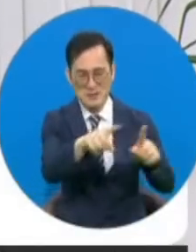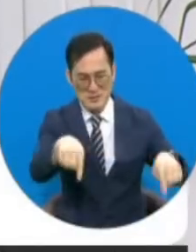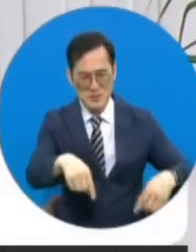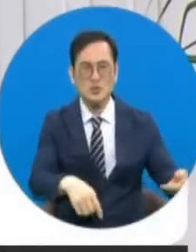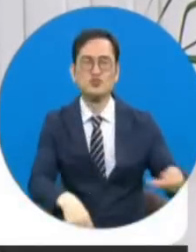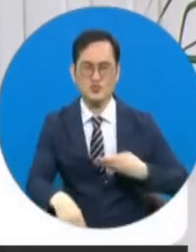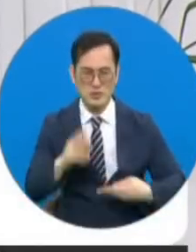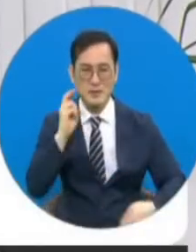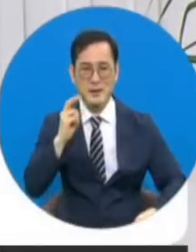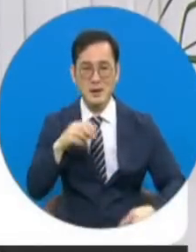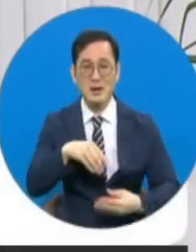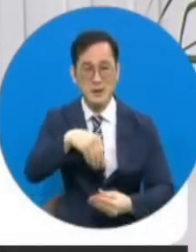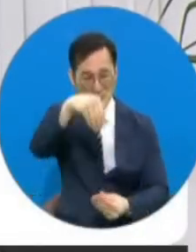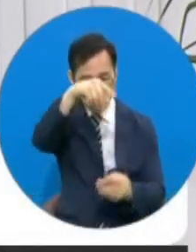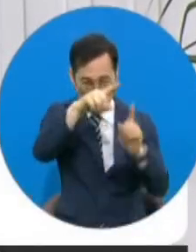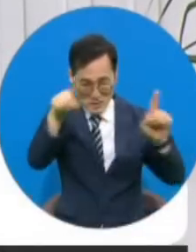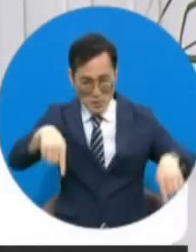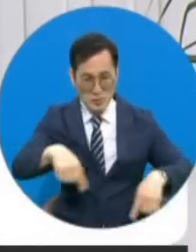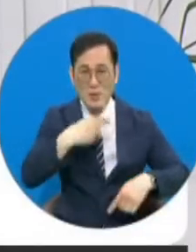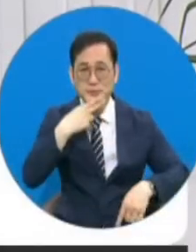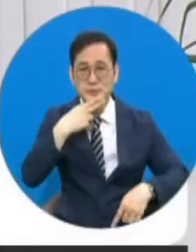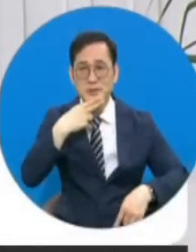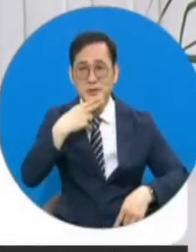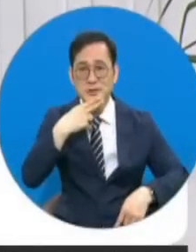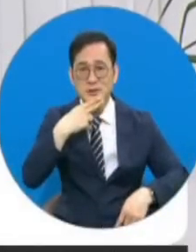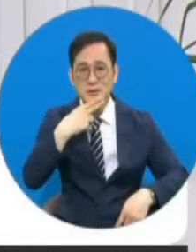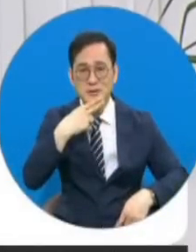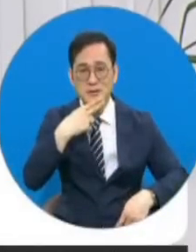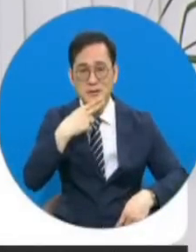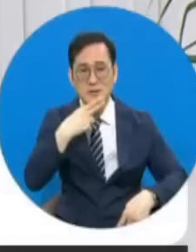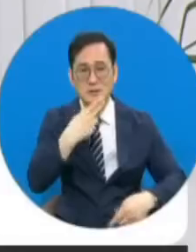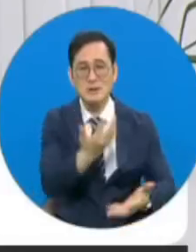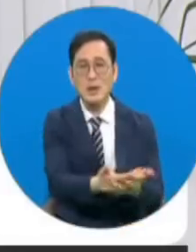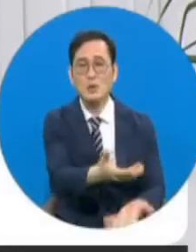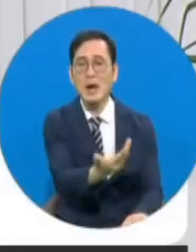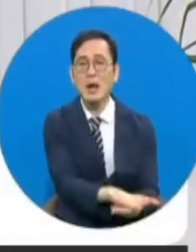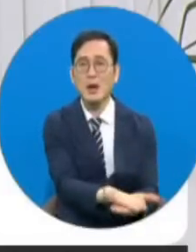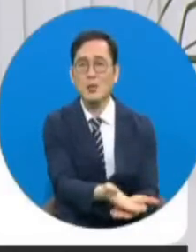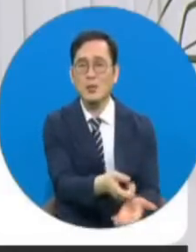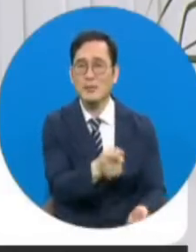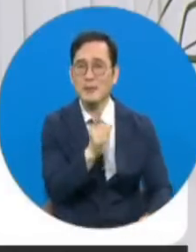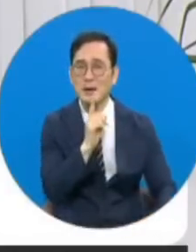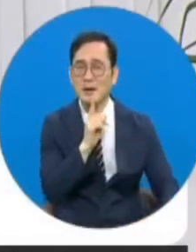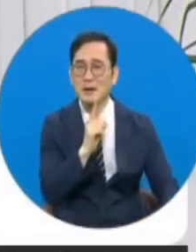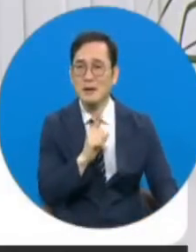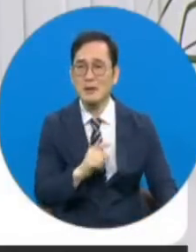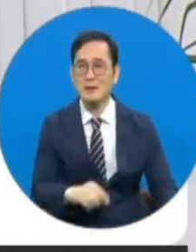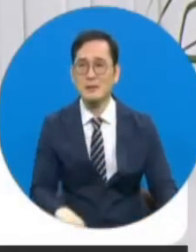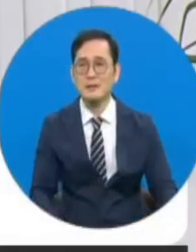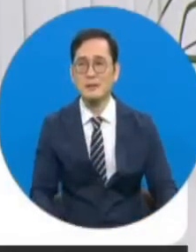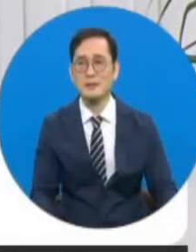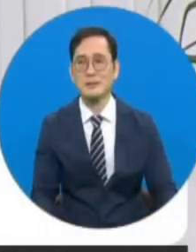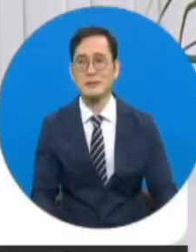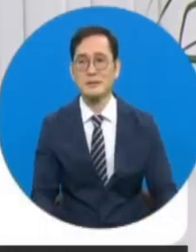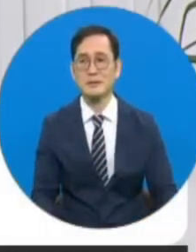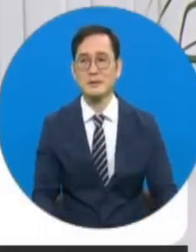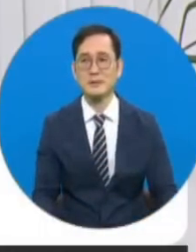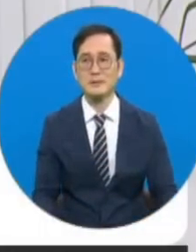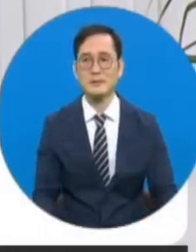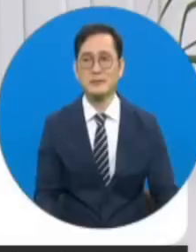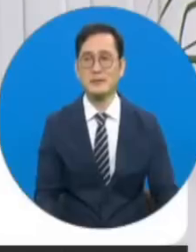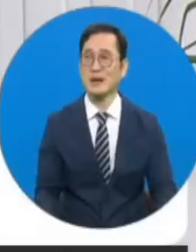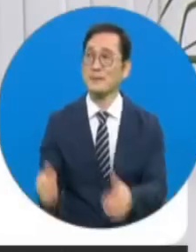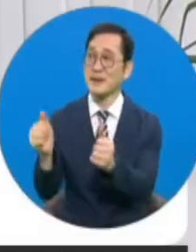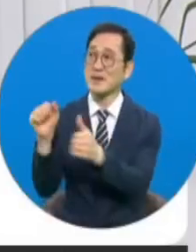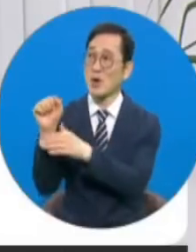지금 영장도 없이 국회 사무처한테 출입 기록 달라고 한 거예요 그러니까 영장을 발부 받으려면 어떻게 됩니까 결국에 영장 발부하는